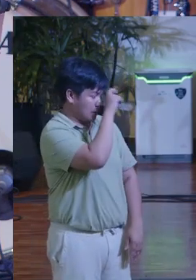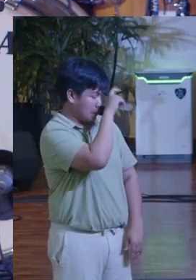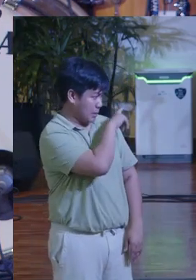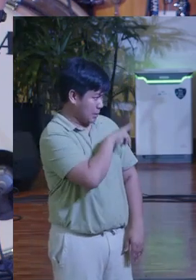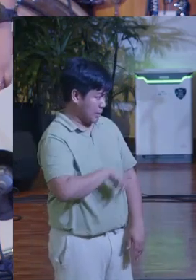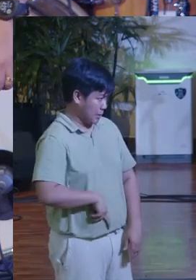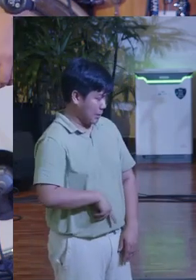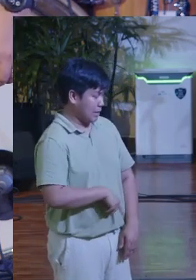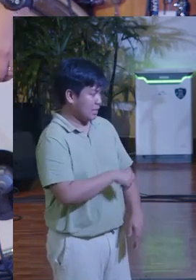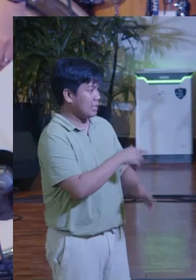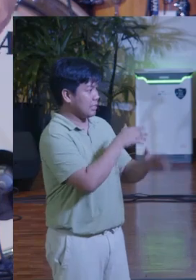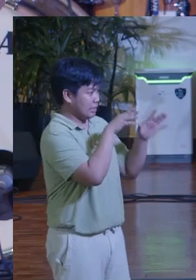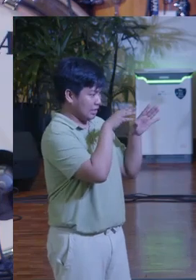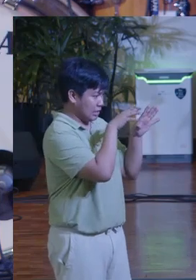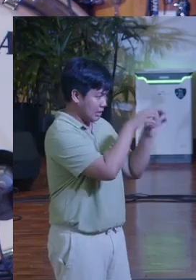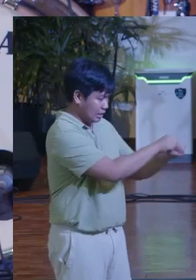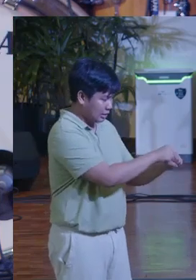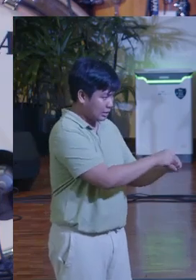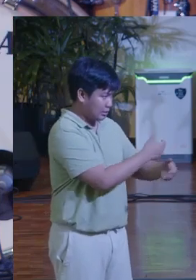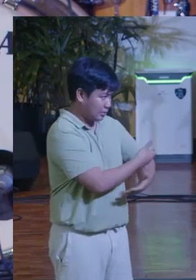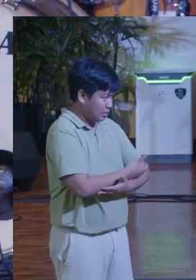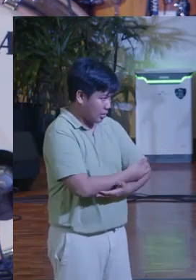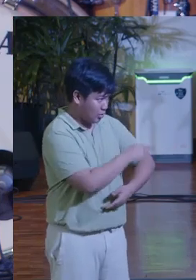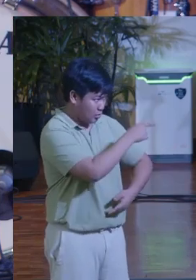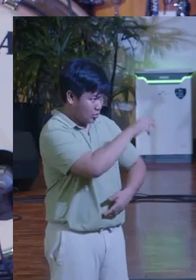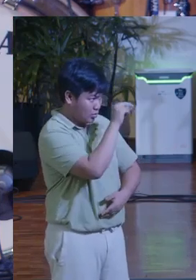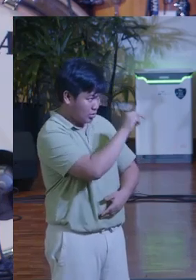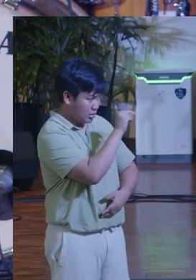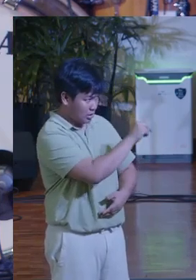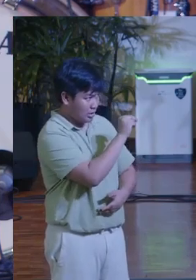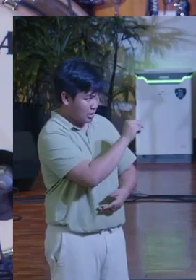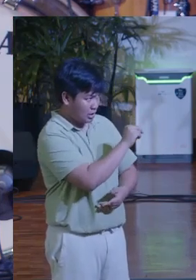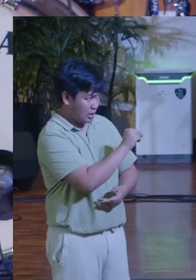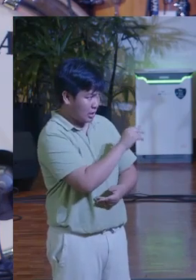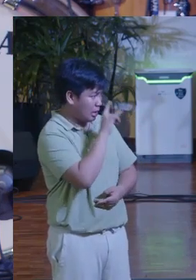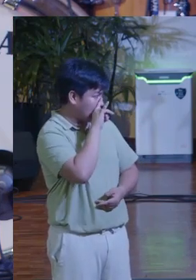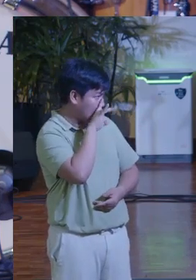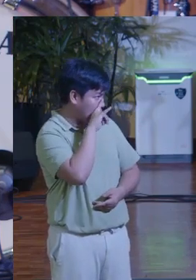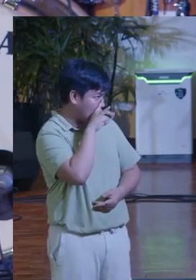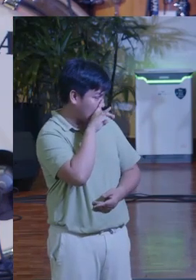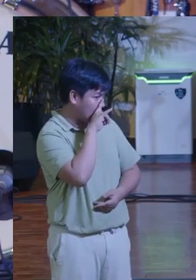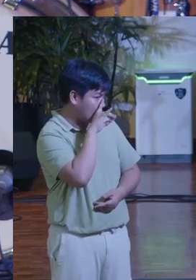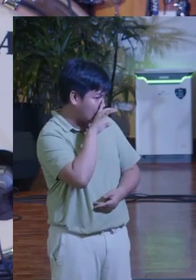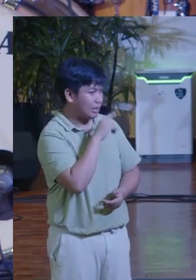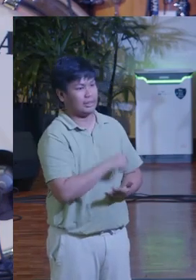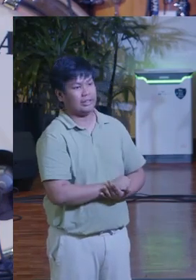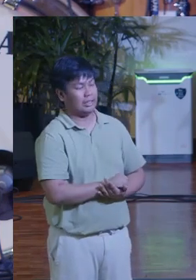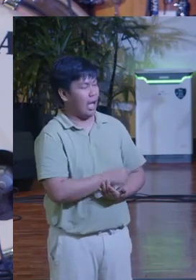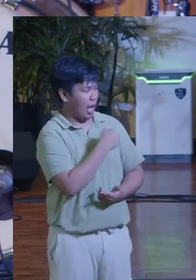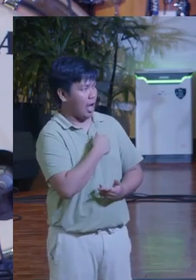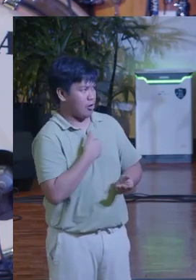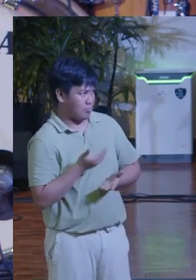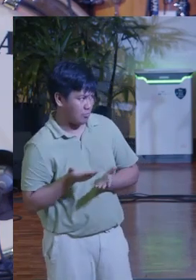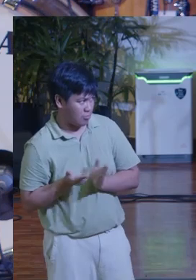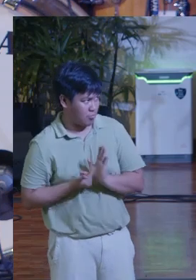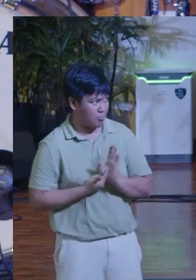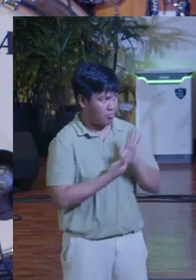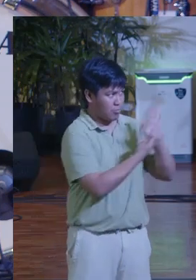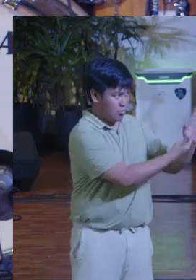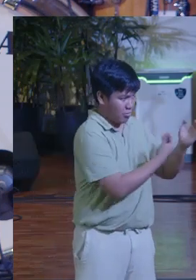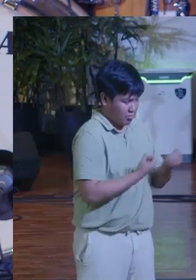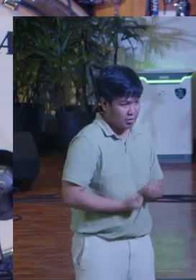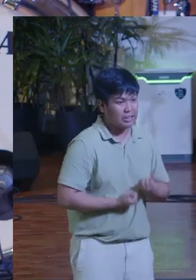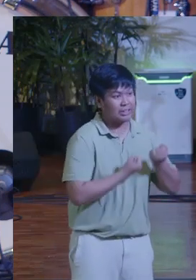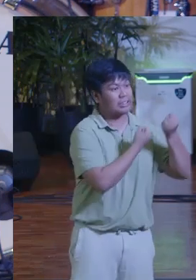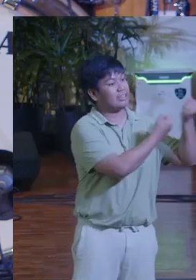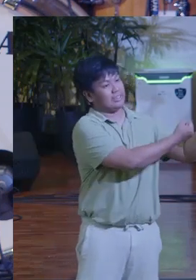pumulot, kailangan nyo ba ng nursing maid? Nursemaid. Yung magpapasuso